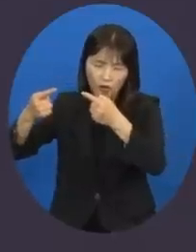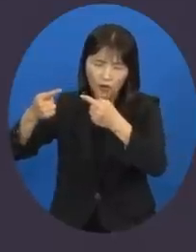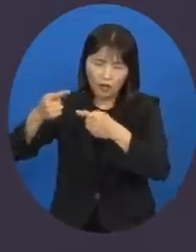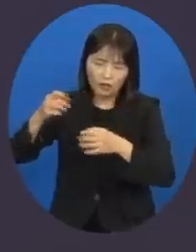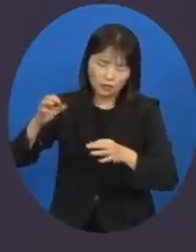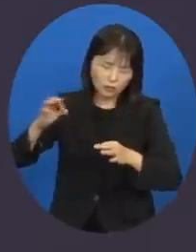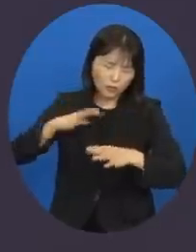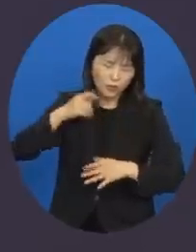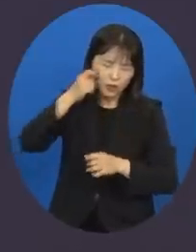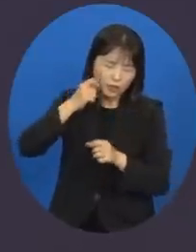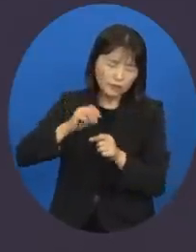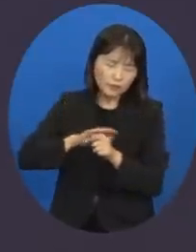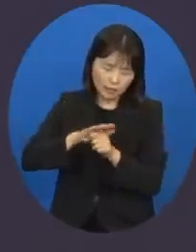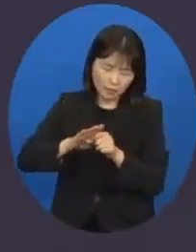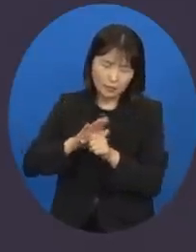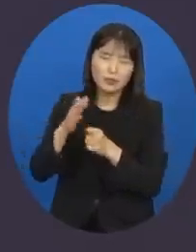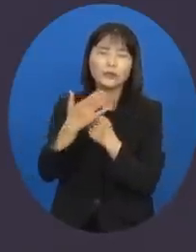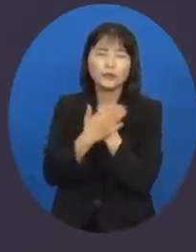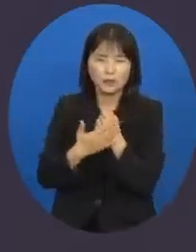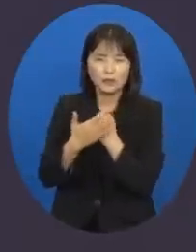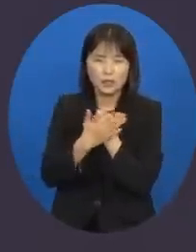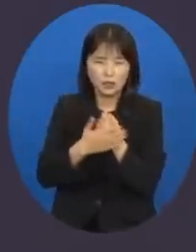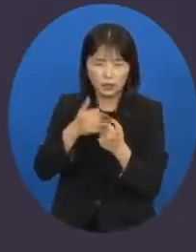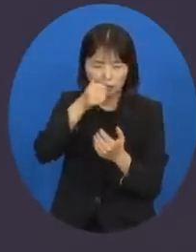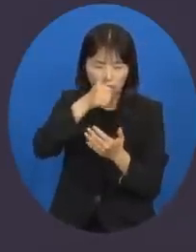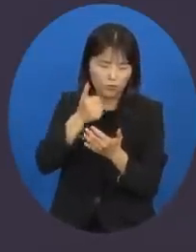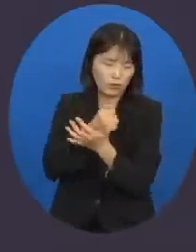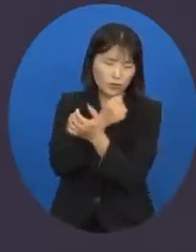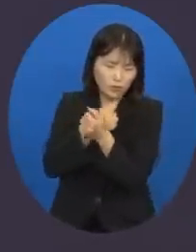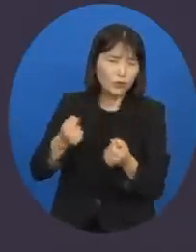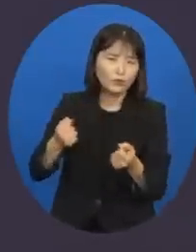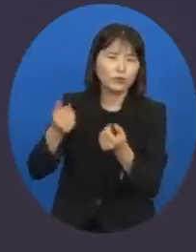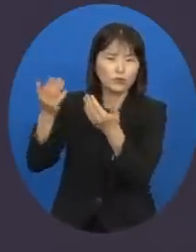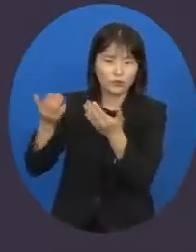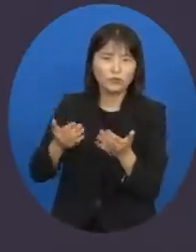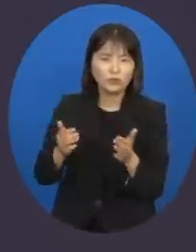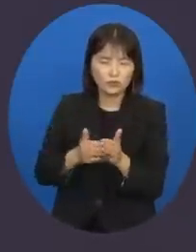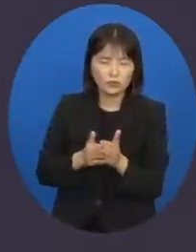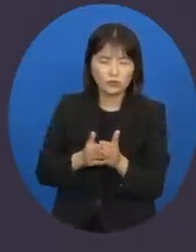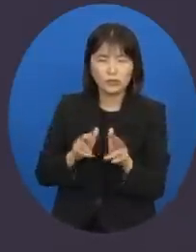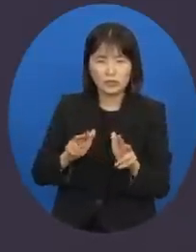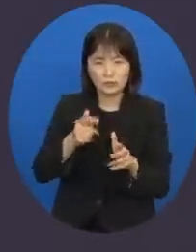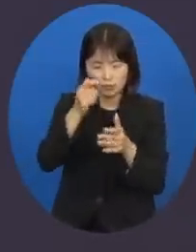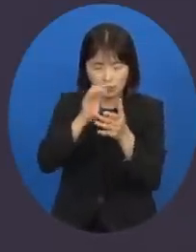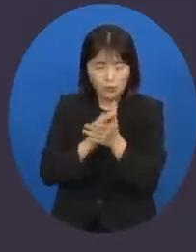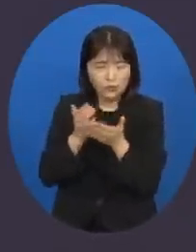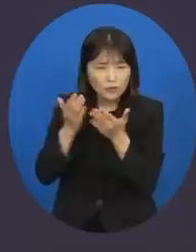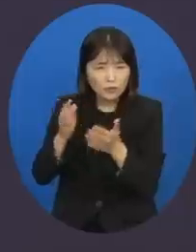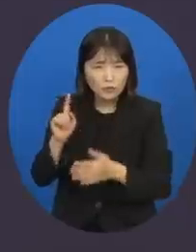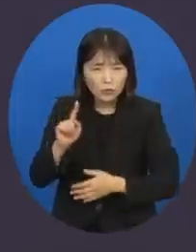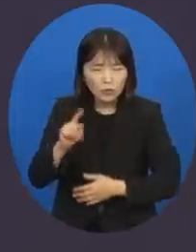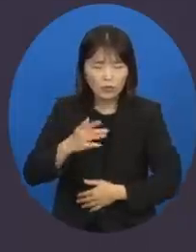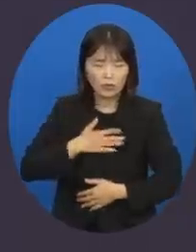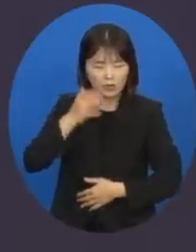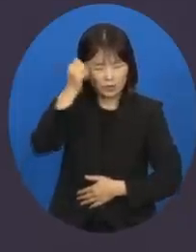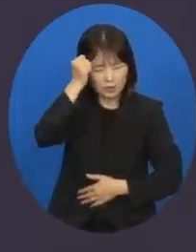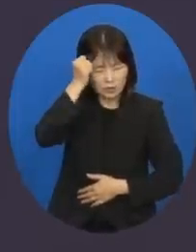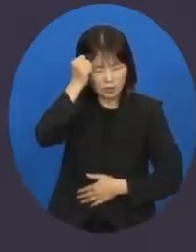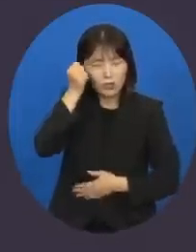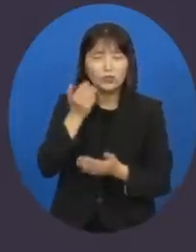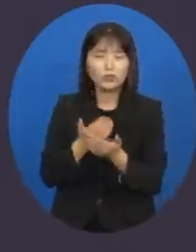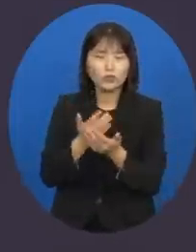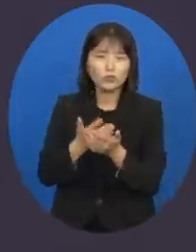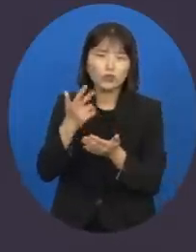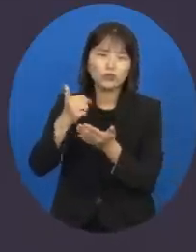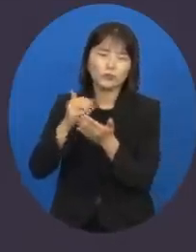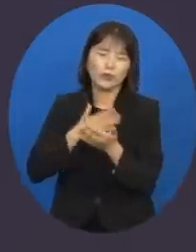자비입니다. 놀라운 은혜요. 죄사함입니다. 이 시간 우리가 구하는 건 오직 나를 기억하여 주시고 주님께서